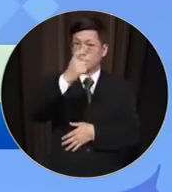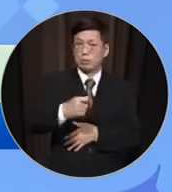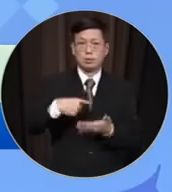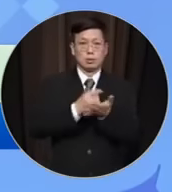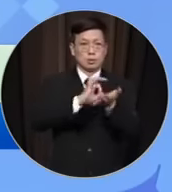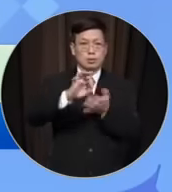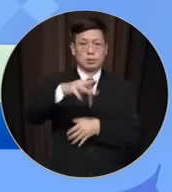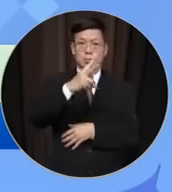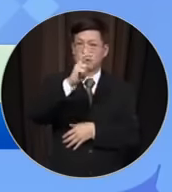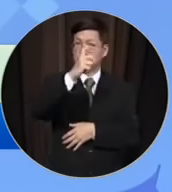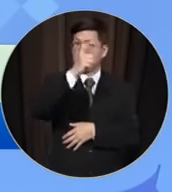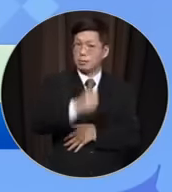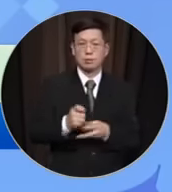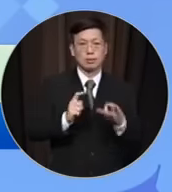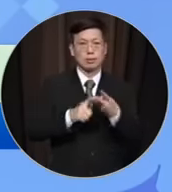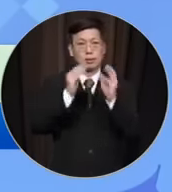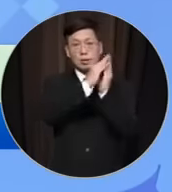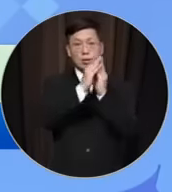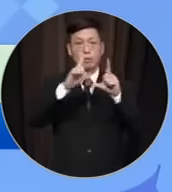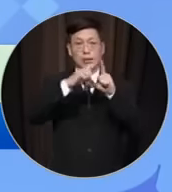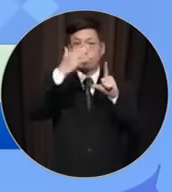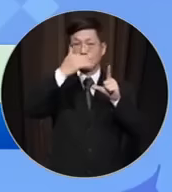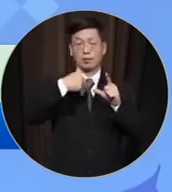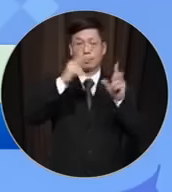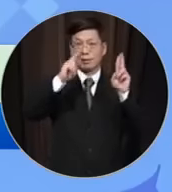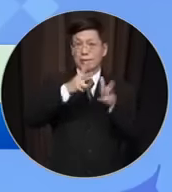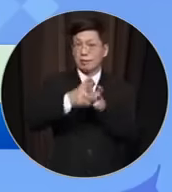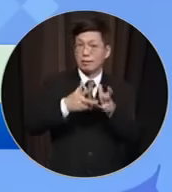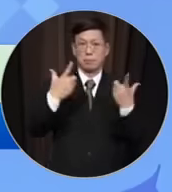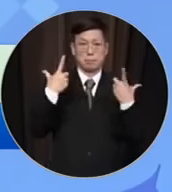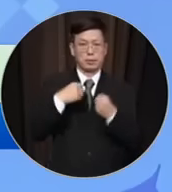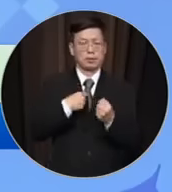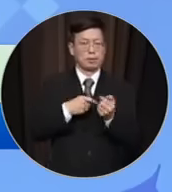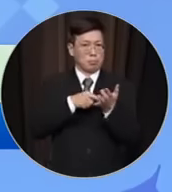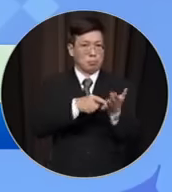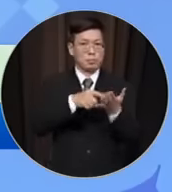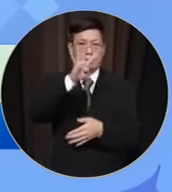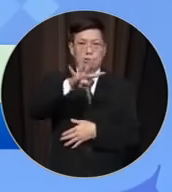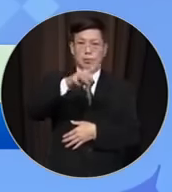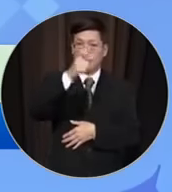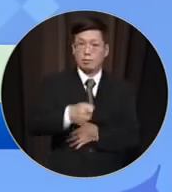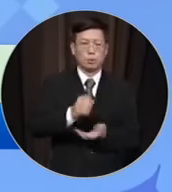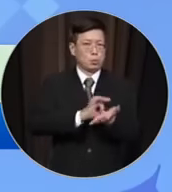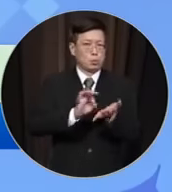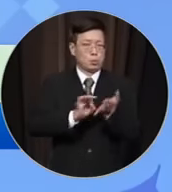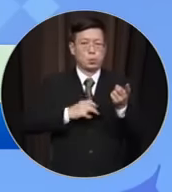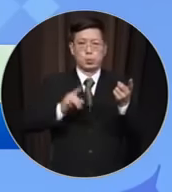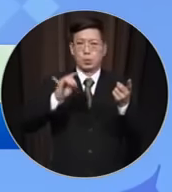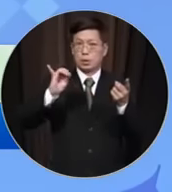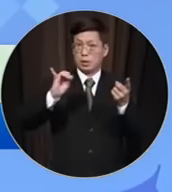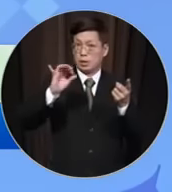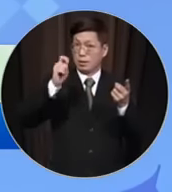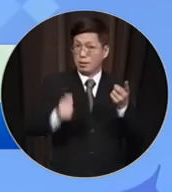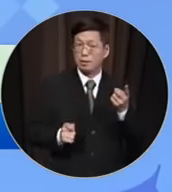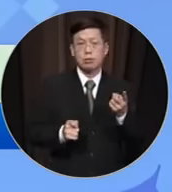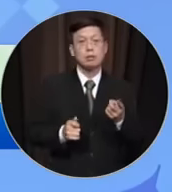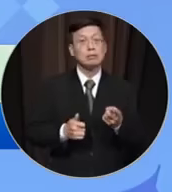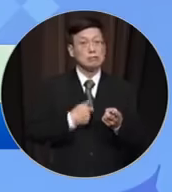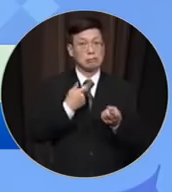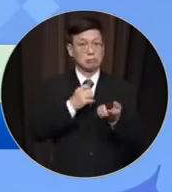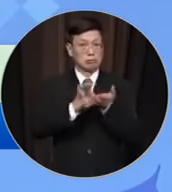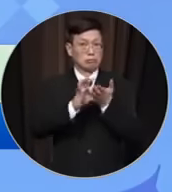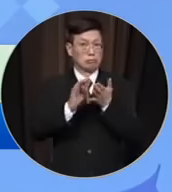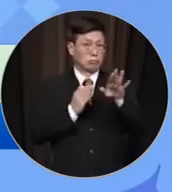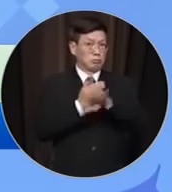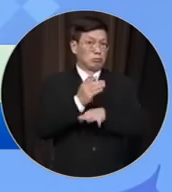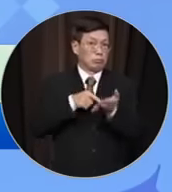用了320亿；桃园大塘电厂预算原编列4000亿，只用了1000亿。不仅没有大量追